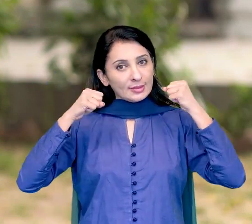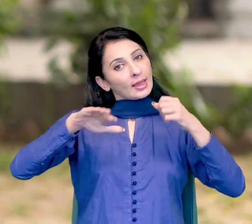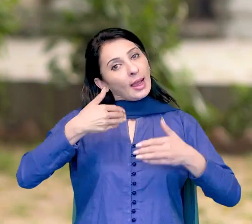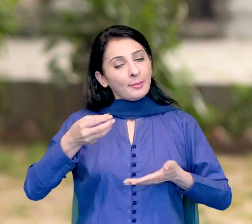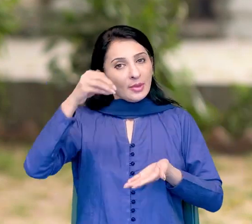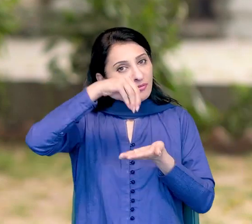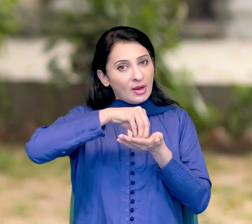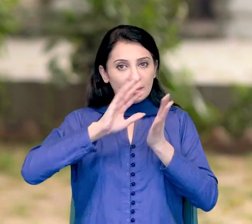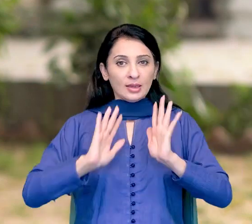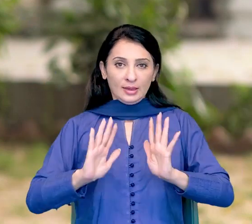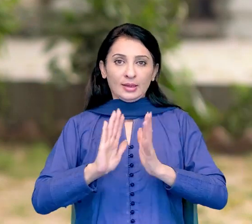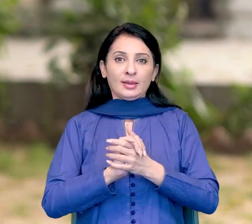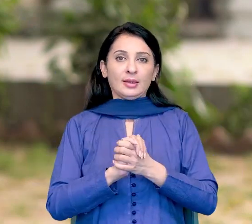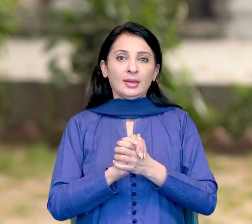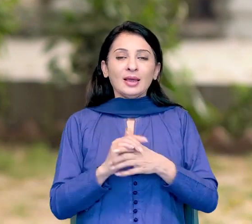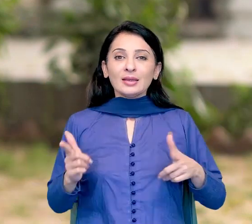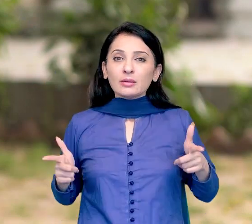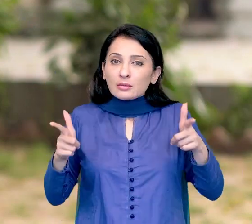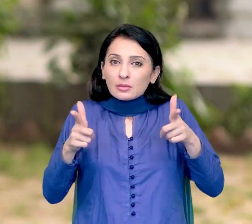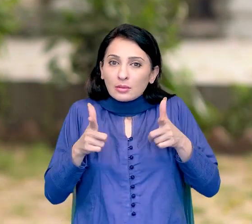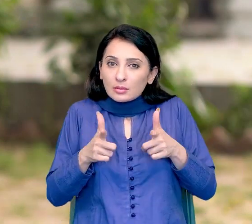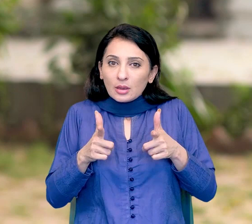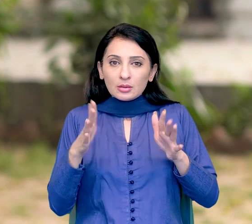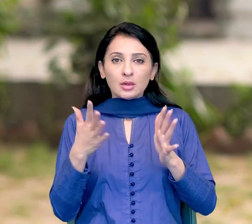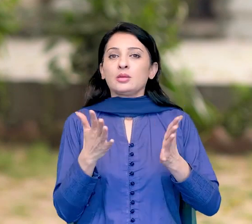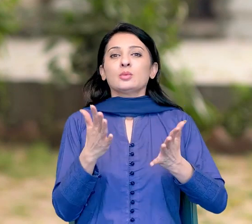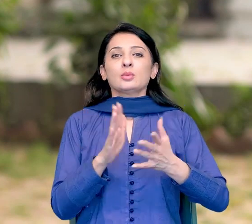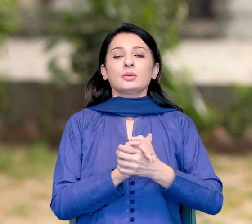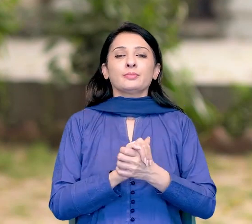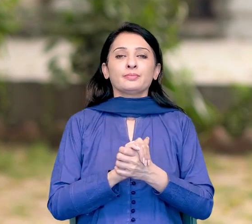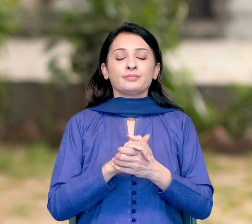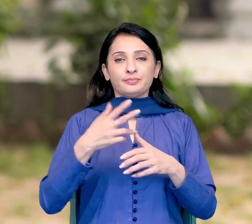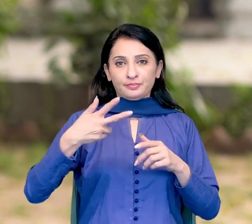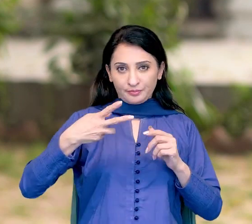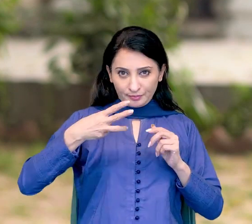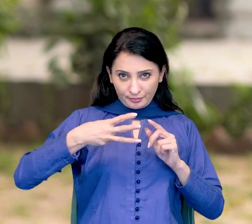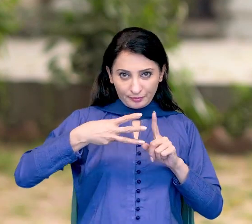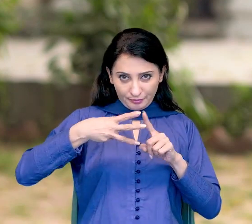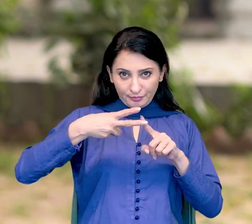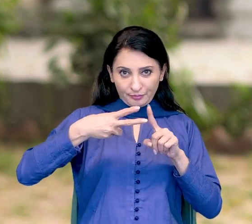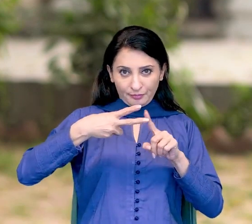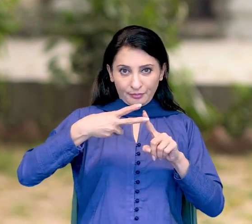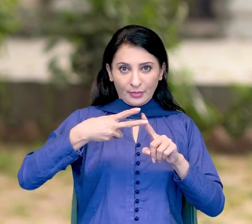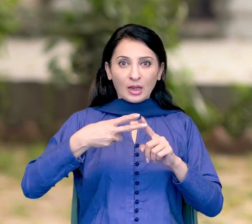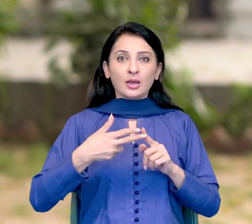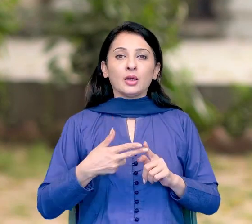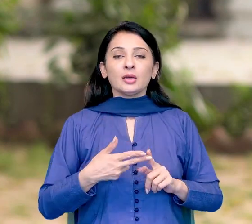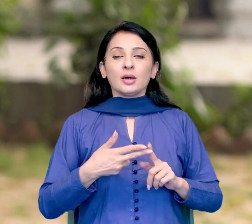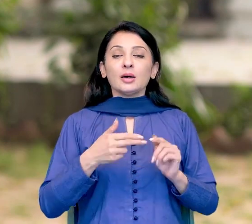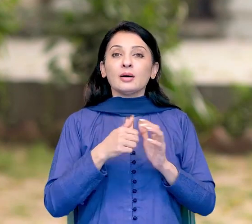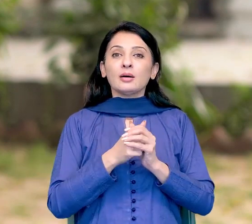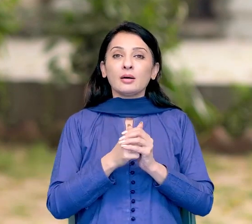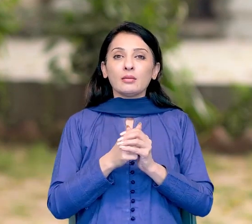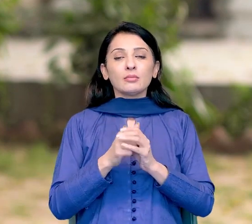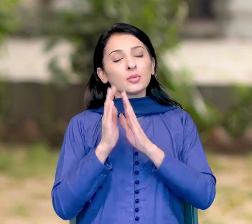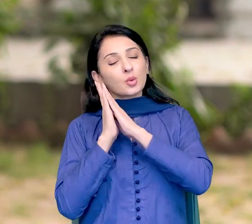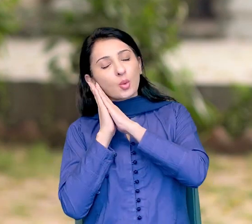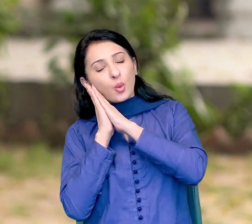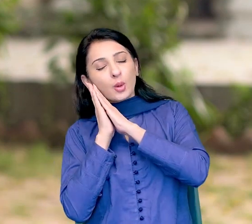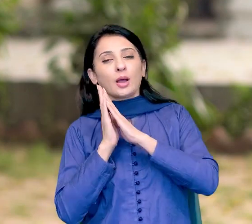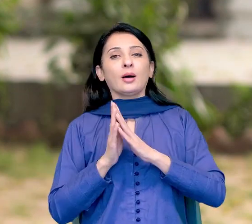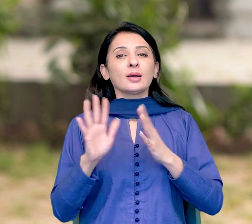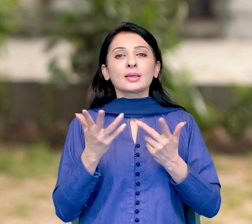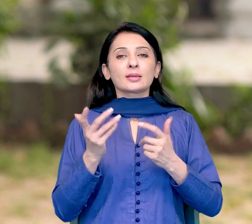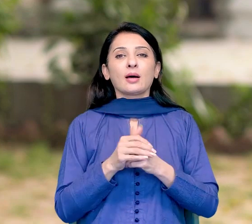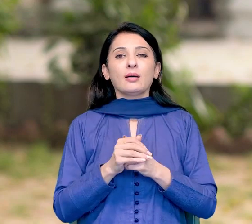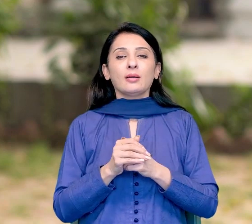مگر ویٹ لاس اس کا ڈائریکٹ افیکٹ نہیں ہے. نمبر 3، سلیپ، نیند. آپ کو کتنے